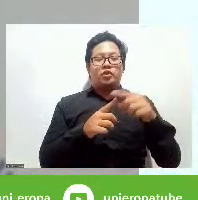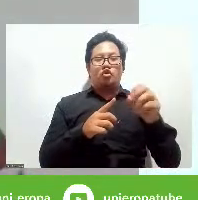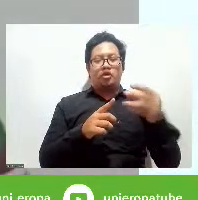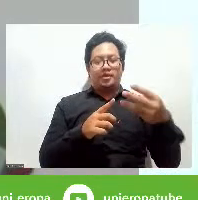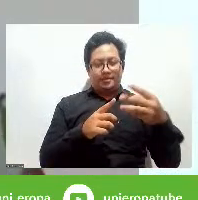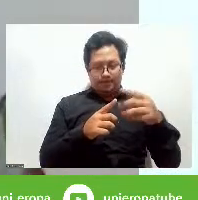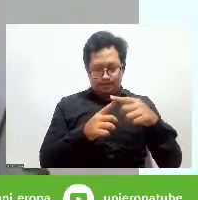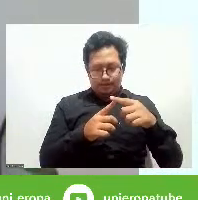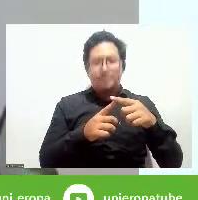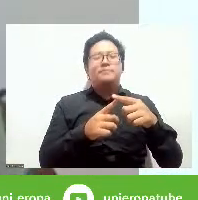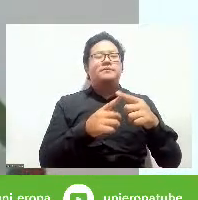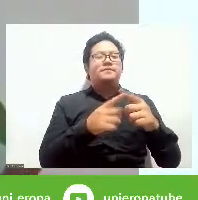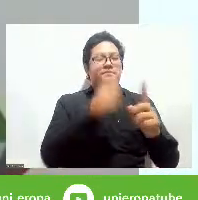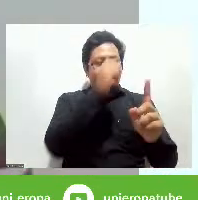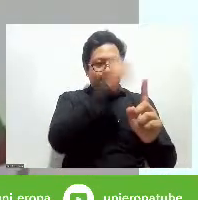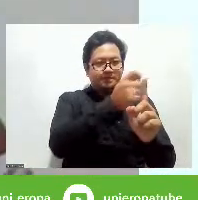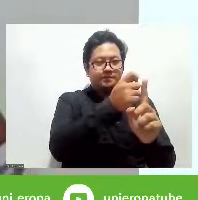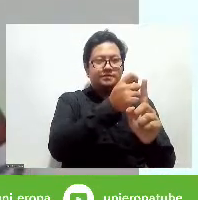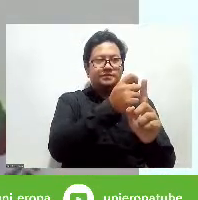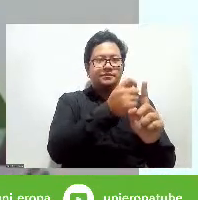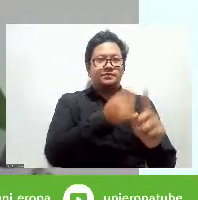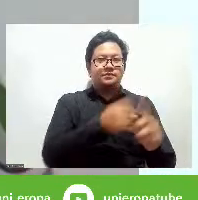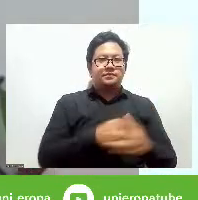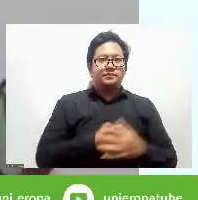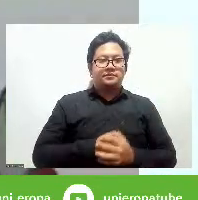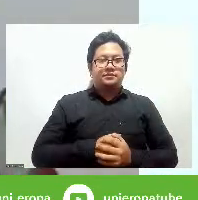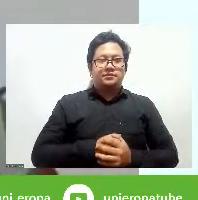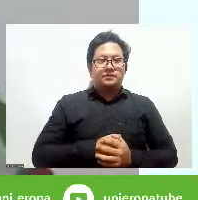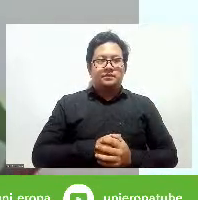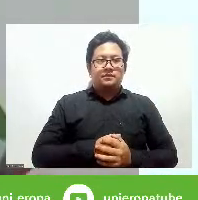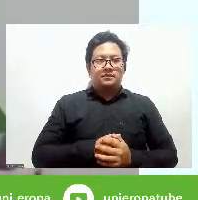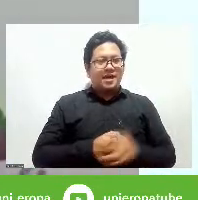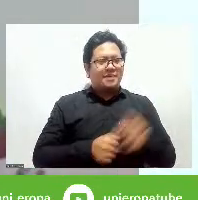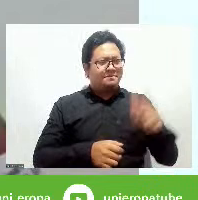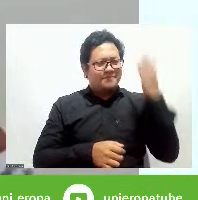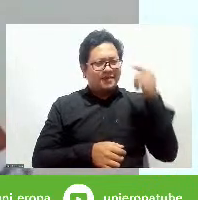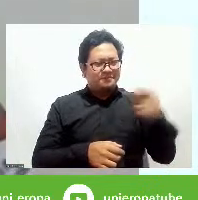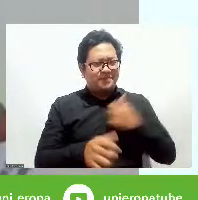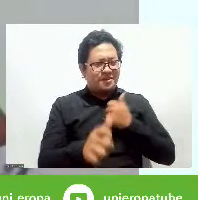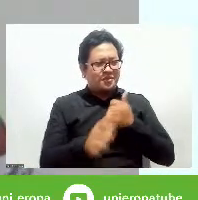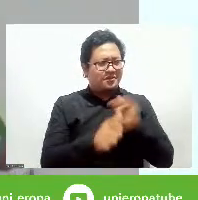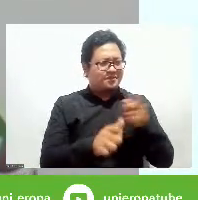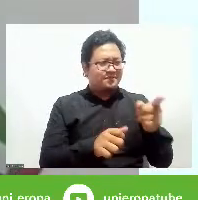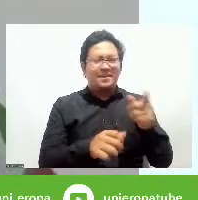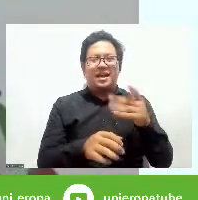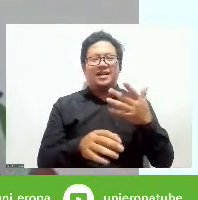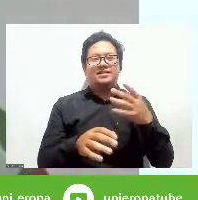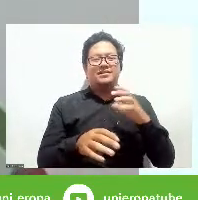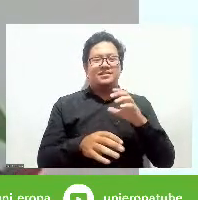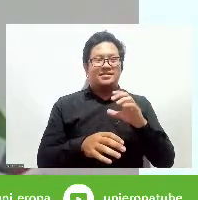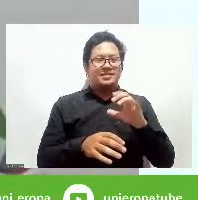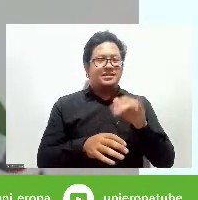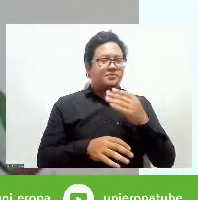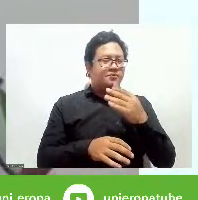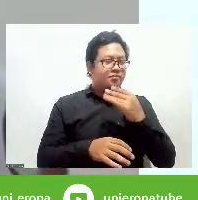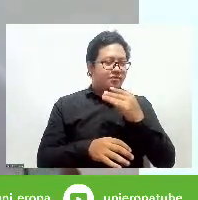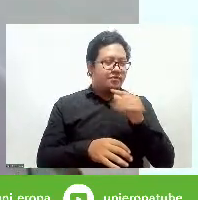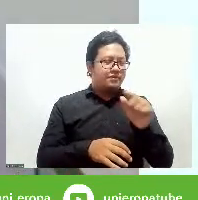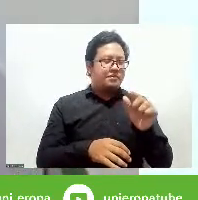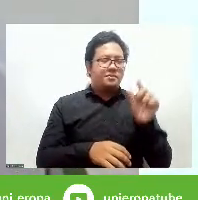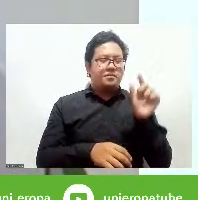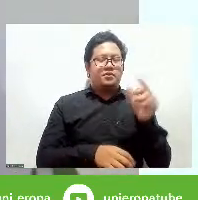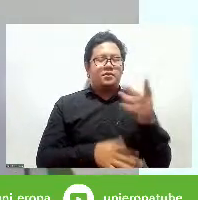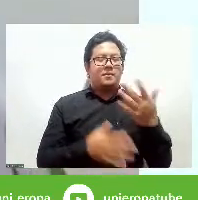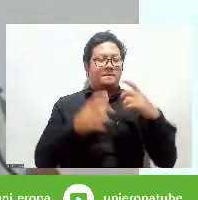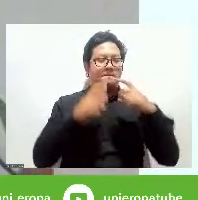hanyalah termos butut saya kemarin ikut Cibubur kriterium untuk Master Day tapi saya enggak